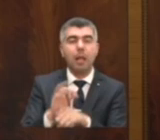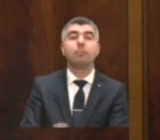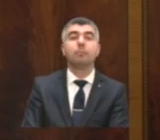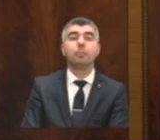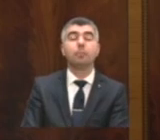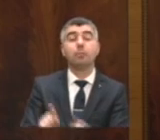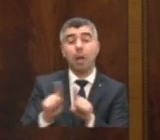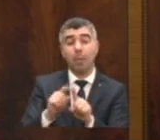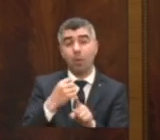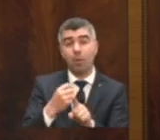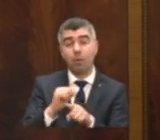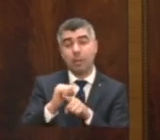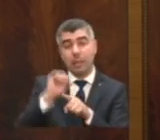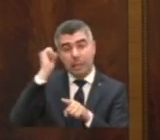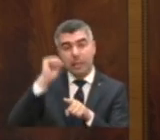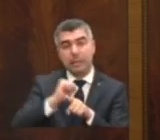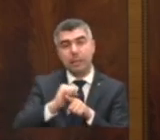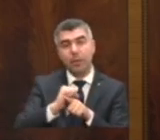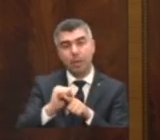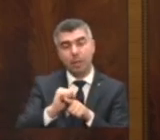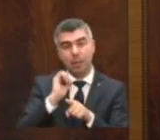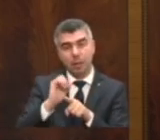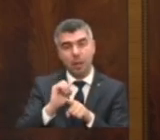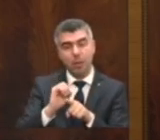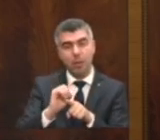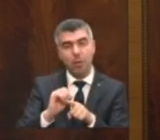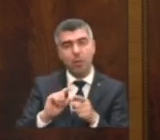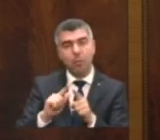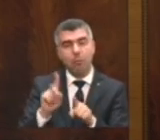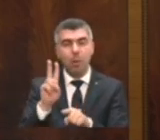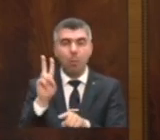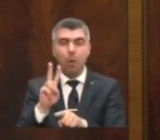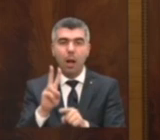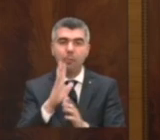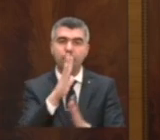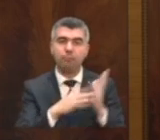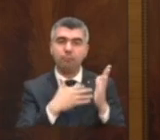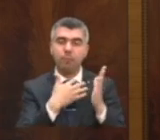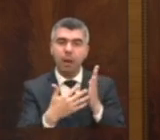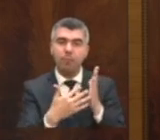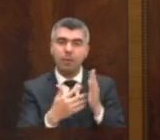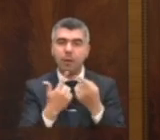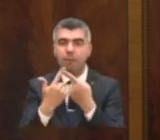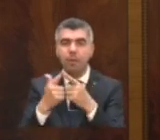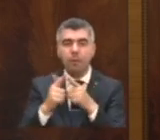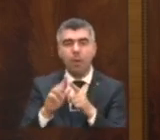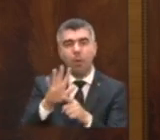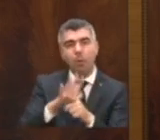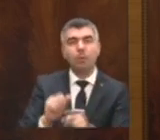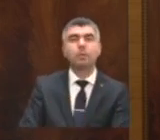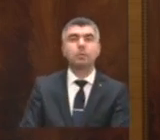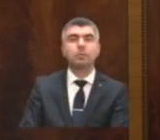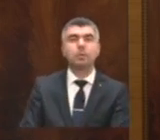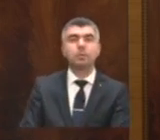التربوية التربوية المشاركة في تنزيل البرنامج الوطني للتخييم وتحديد مناهج التكوين وتنويع محاوره. وفيما